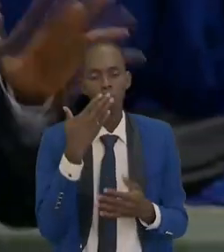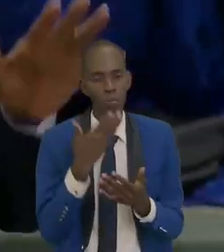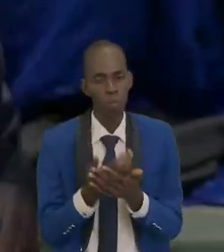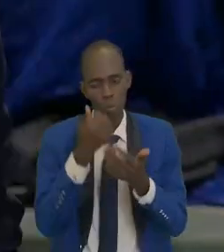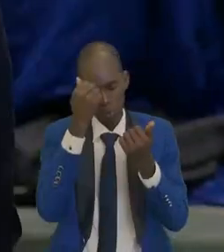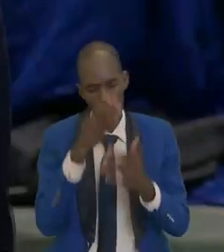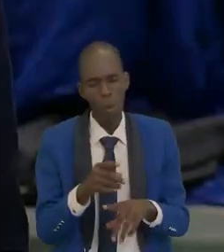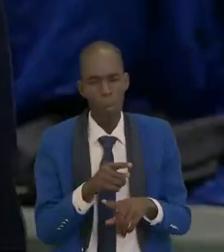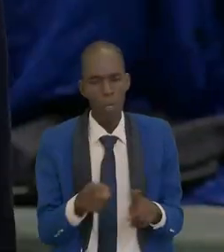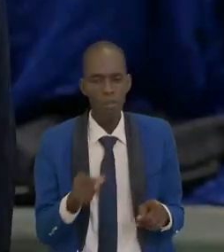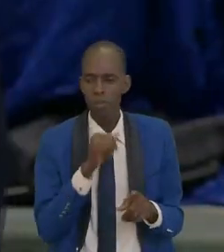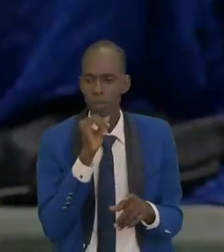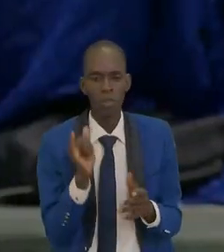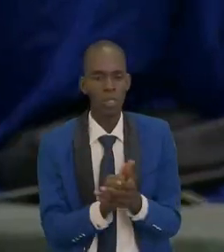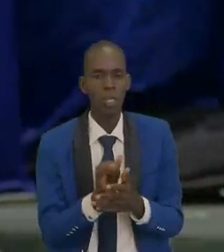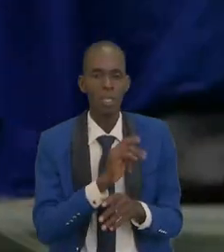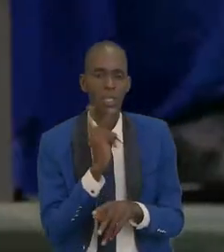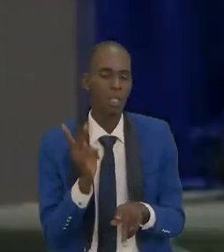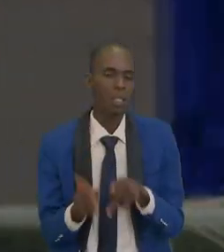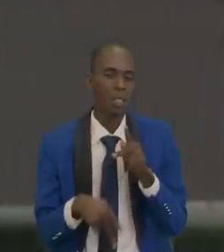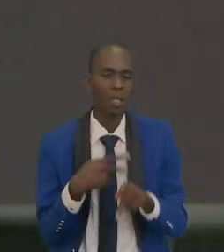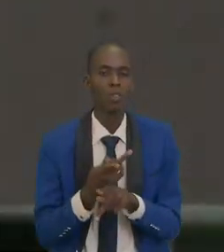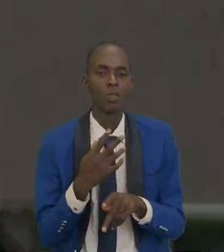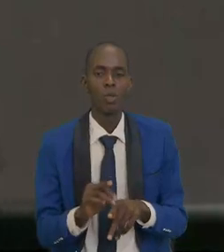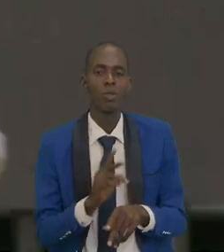le type d'obéissance spéciale.